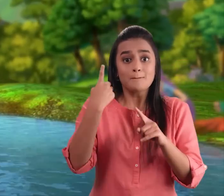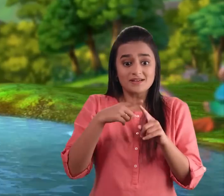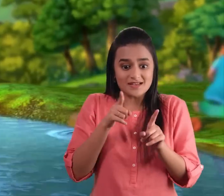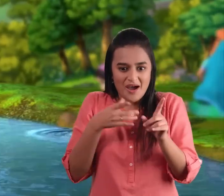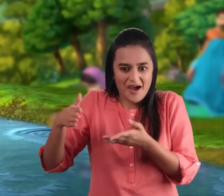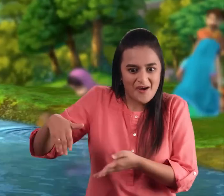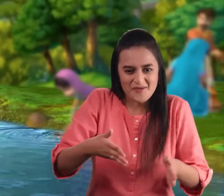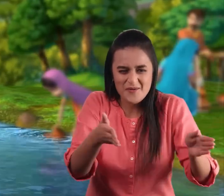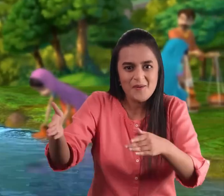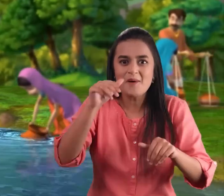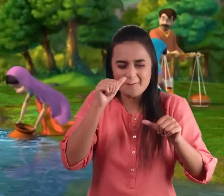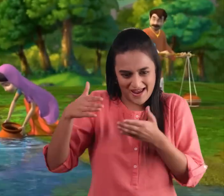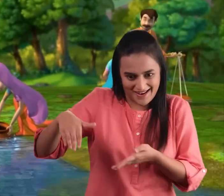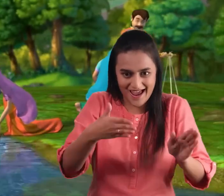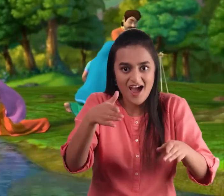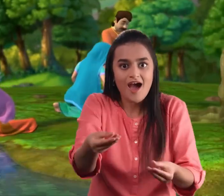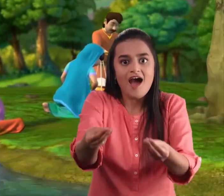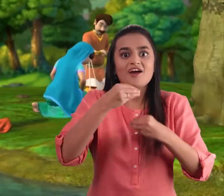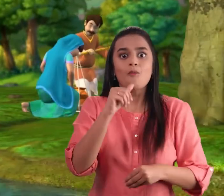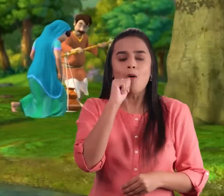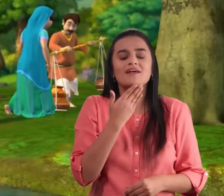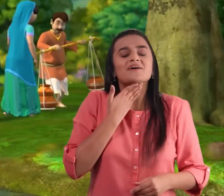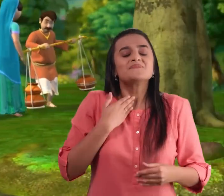इसके झरने हमारी प्यास बुझाते हैं।